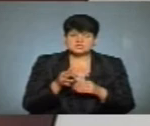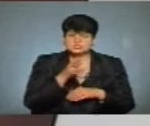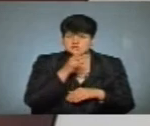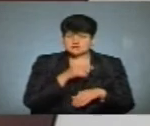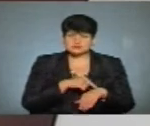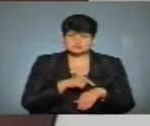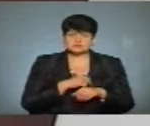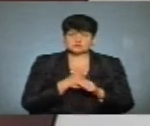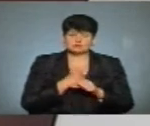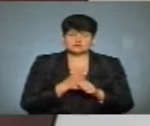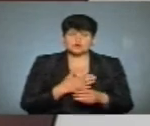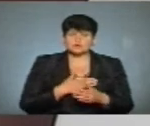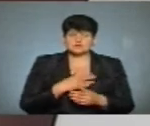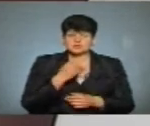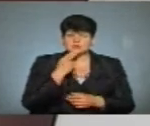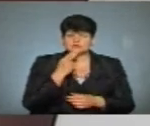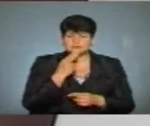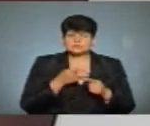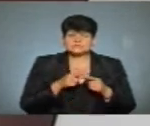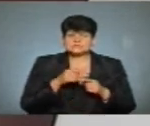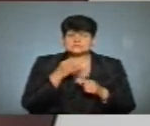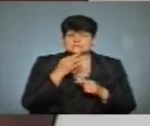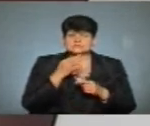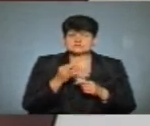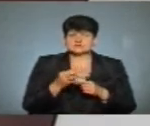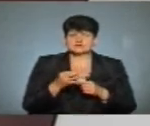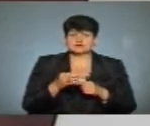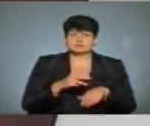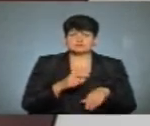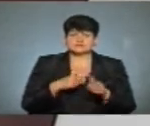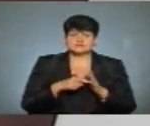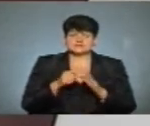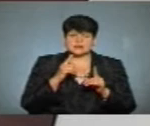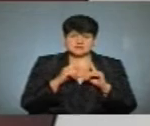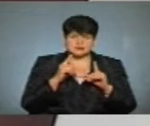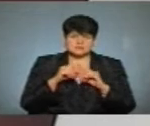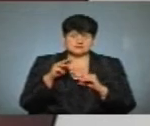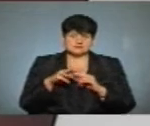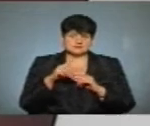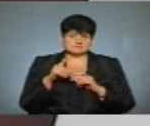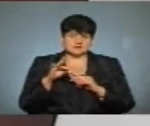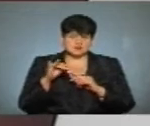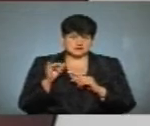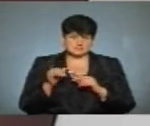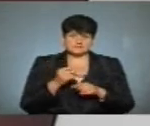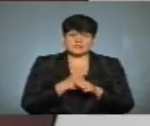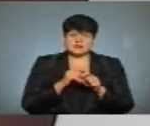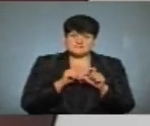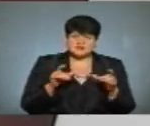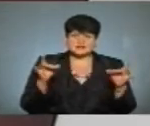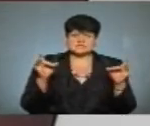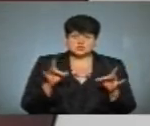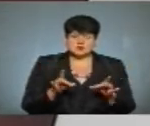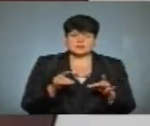роботи закладів громадського харчування. Про це повідомила речниця Тернопільської міськради Мар'яна Зварич. За її словами, кафе, ресторани, паби